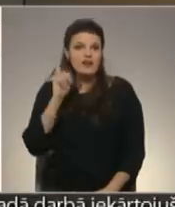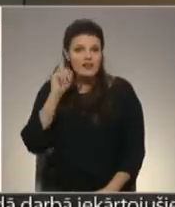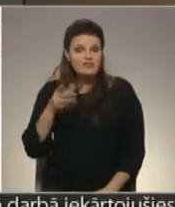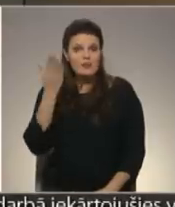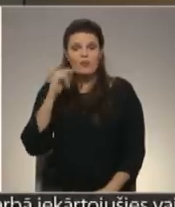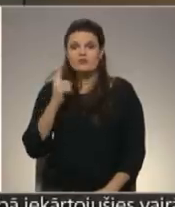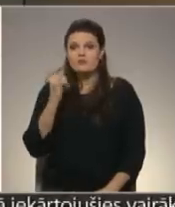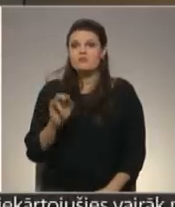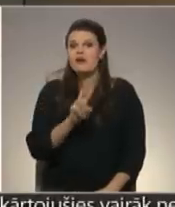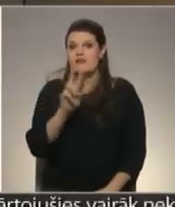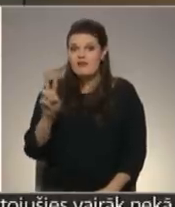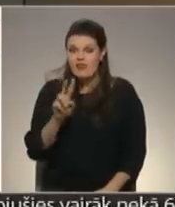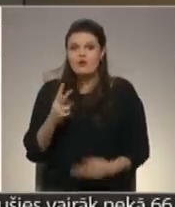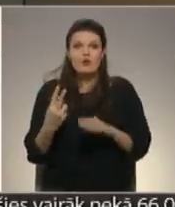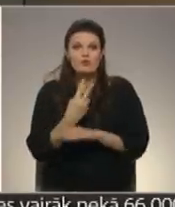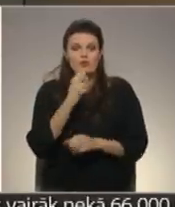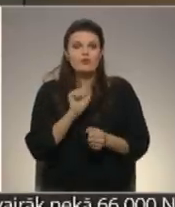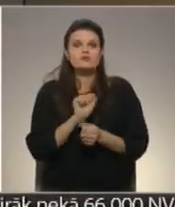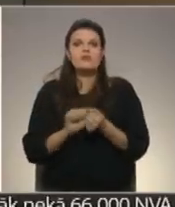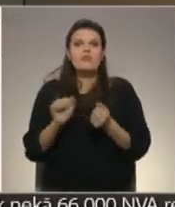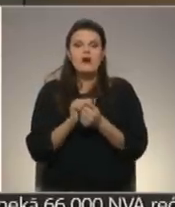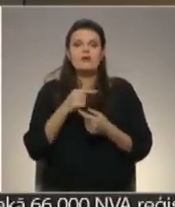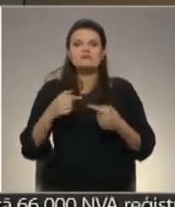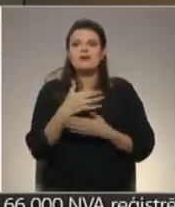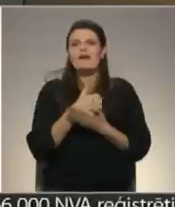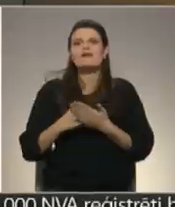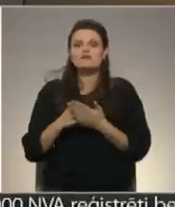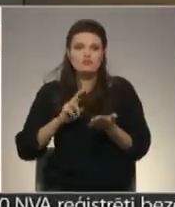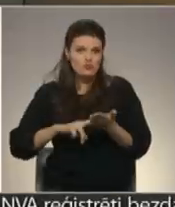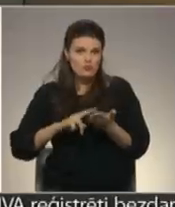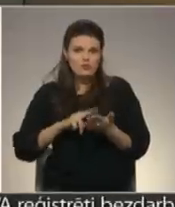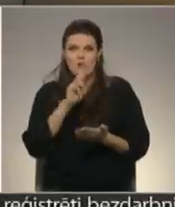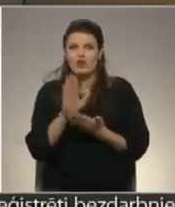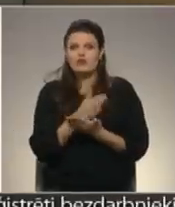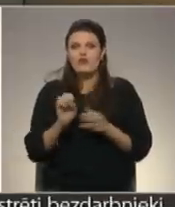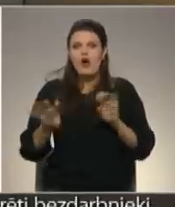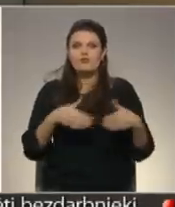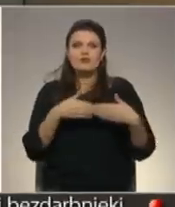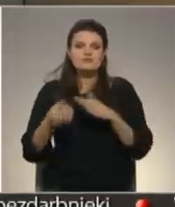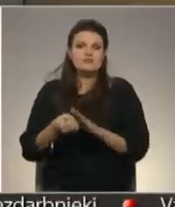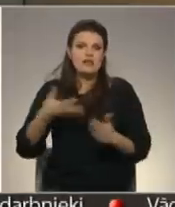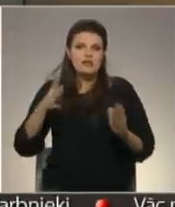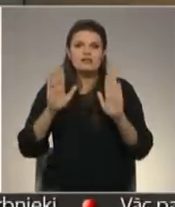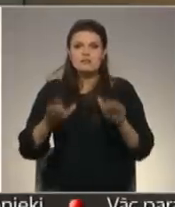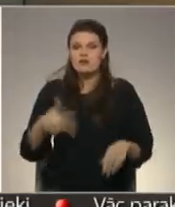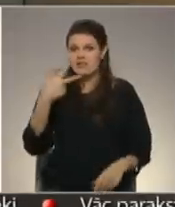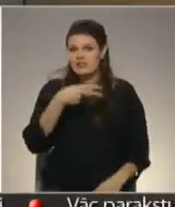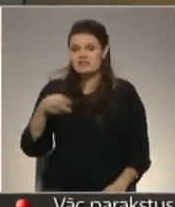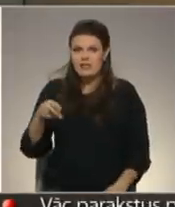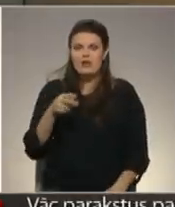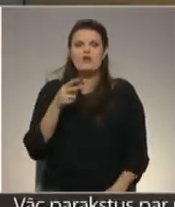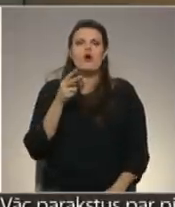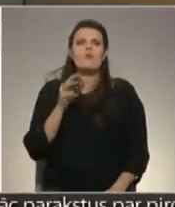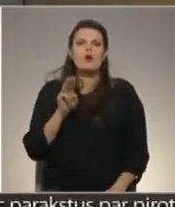Kā zināms, kopš 1. janvāra ir dubultots dabas resursu nodoklis, kas nešķiroto atkritumu izvešanu sadārdzina apmēram par 3 eiro